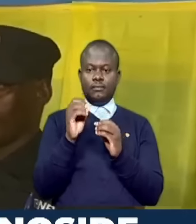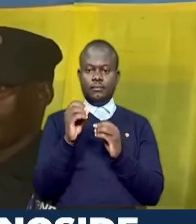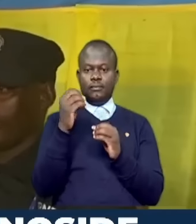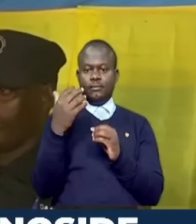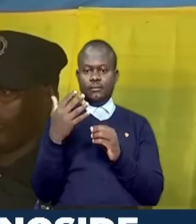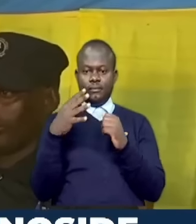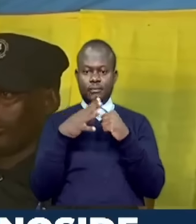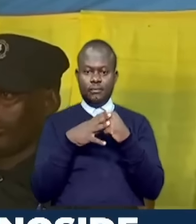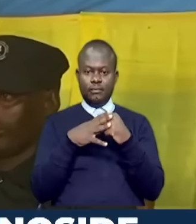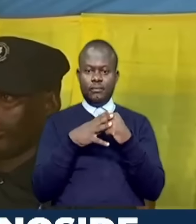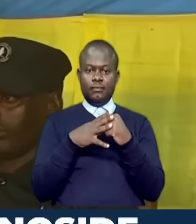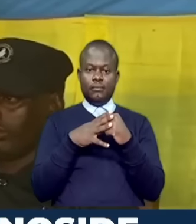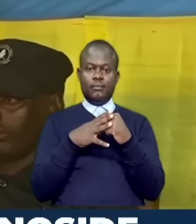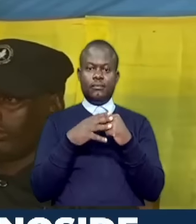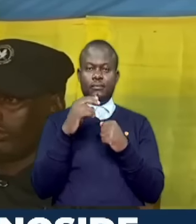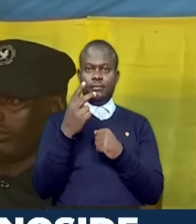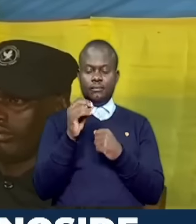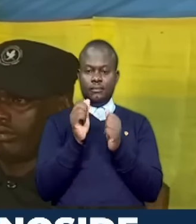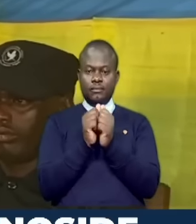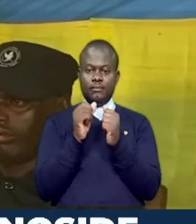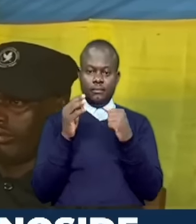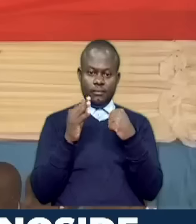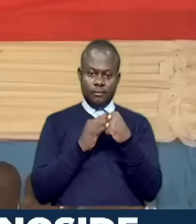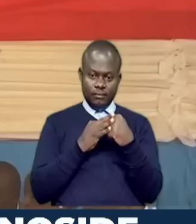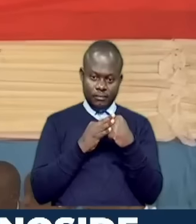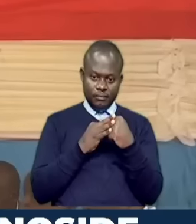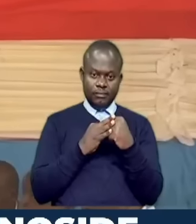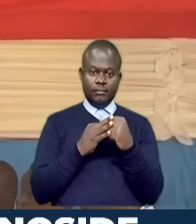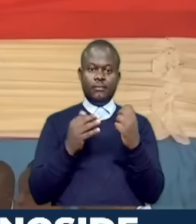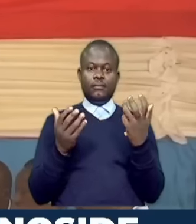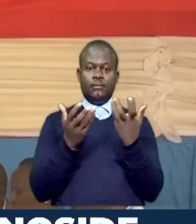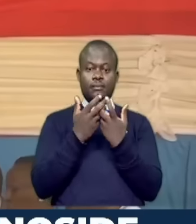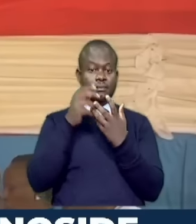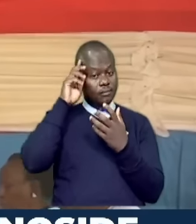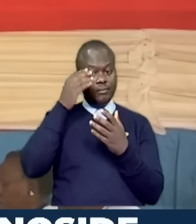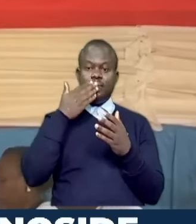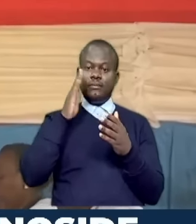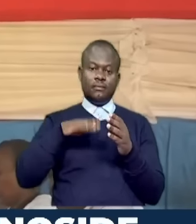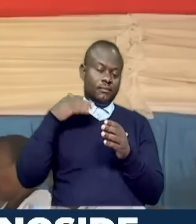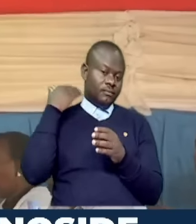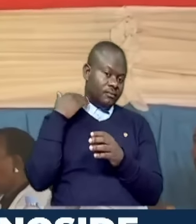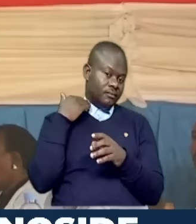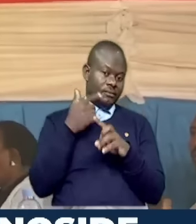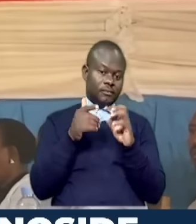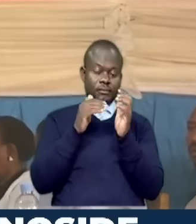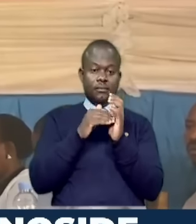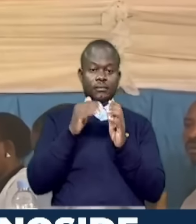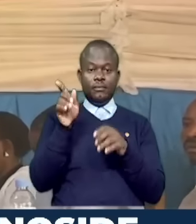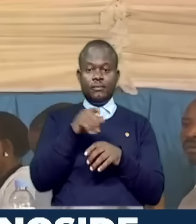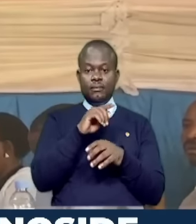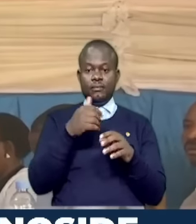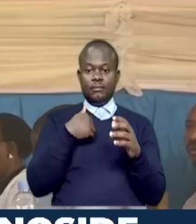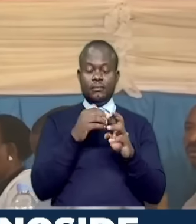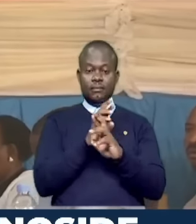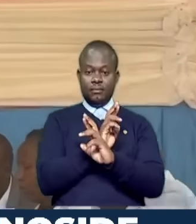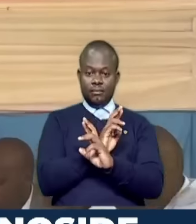059 akarongo kaberamye 2018 gyerekeye ingengabitekerezo ya jenoside ndetse n'ibyaha bifitanye isano